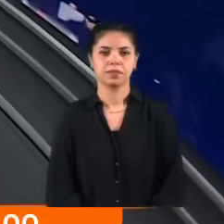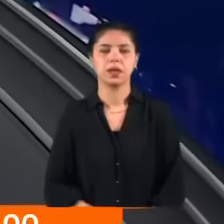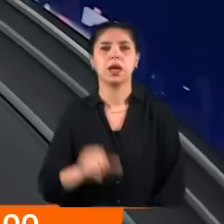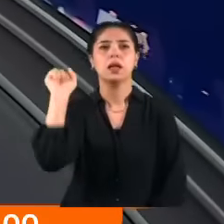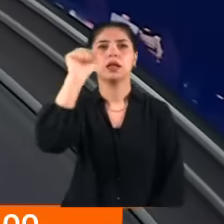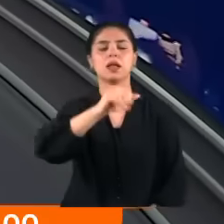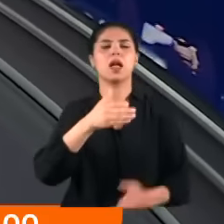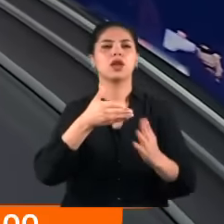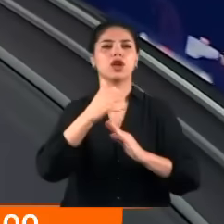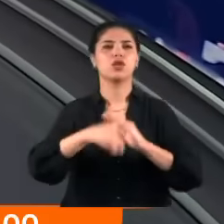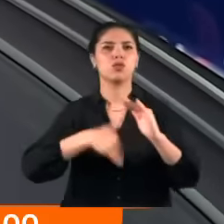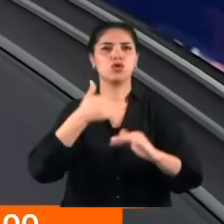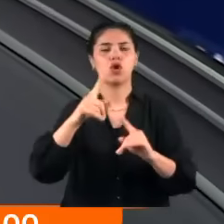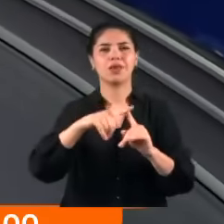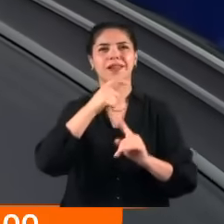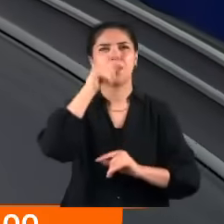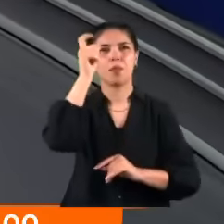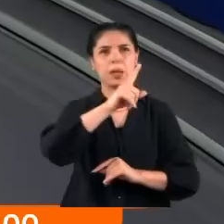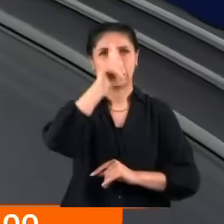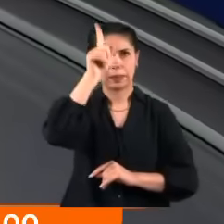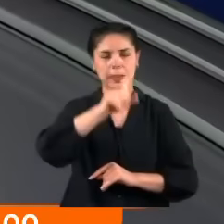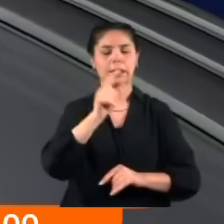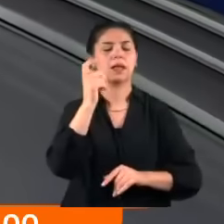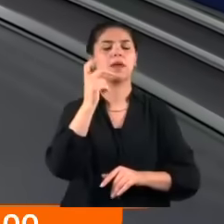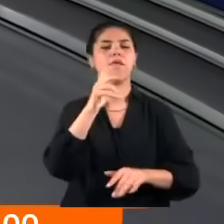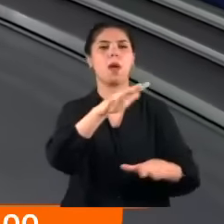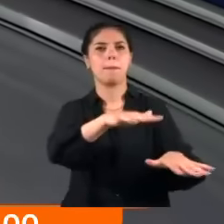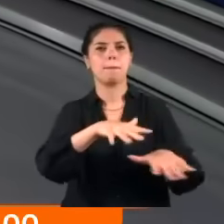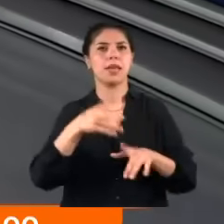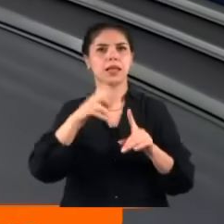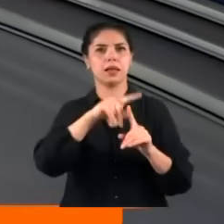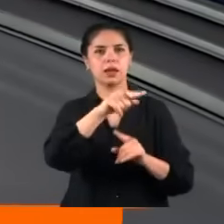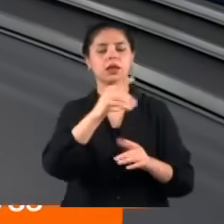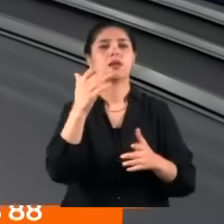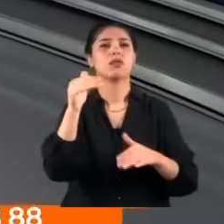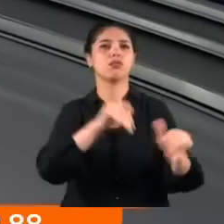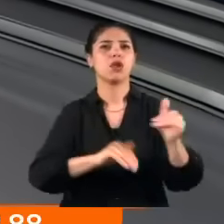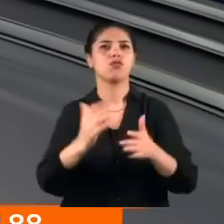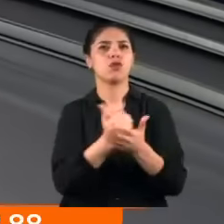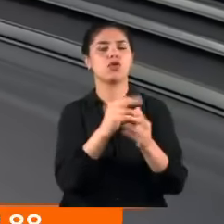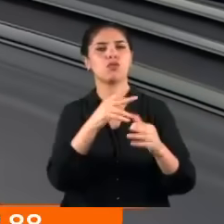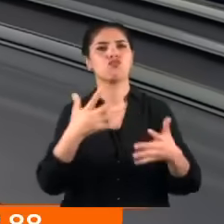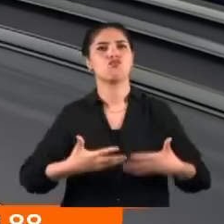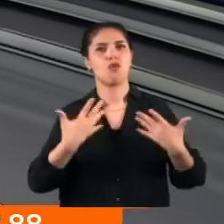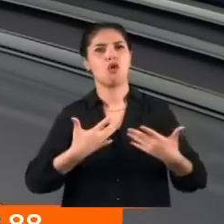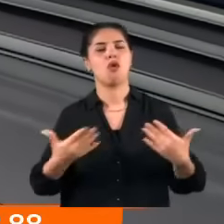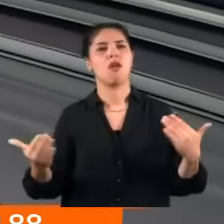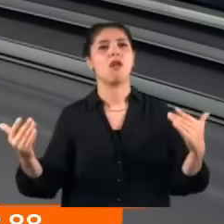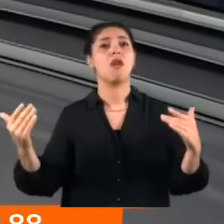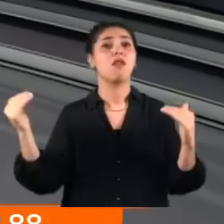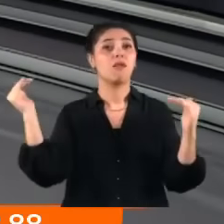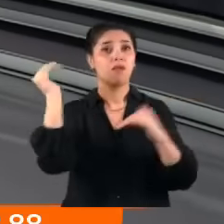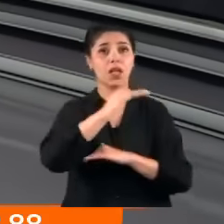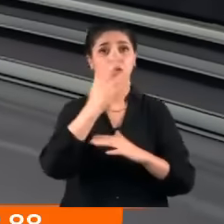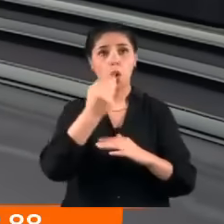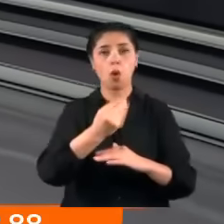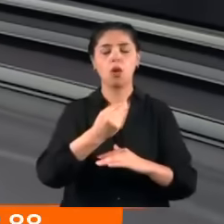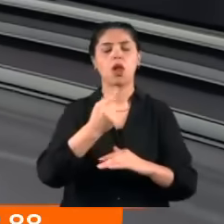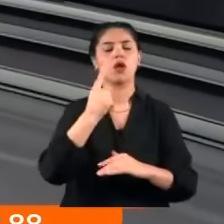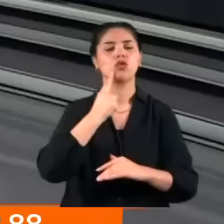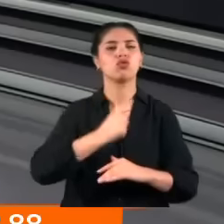Suikast girişimi sonrası Trump ilk kez bir mitingde sahnedeydi. Seçimi kazanmış gibi motive olan cumhuriyetçileri selamlayan Trump,